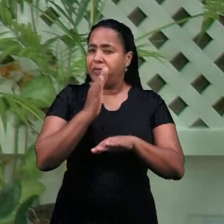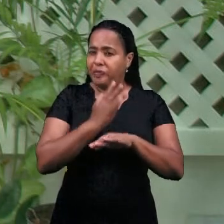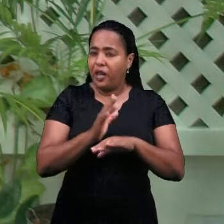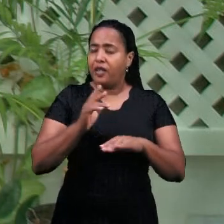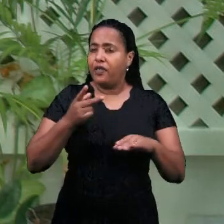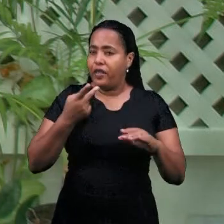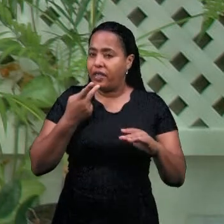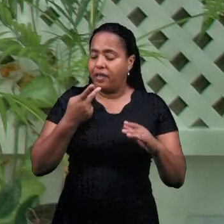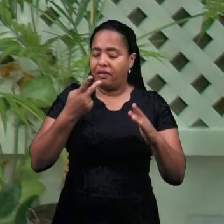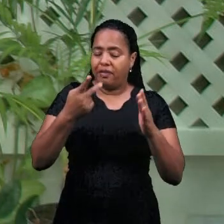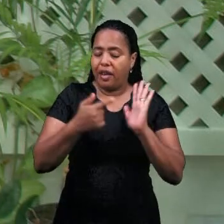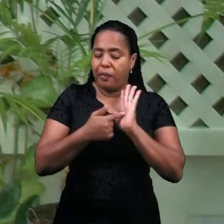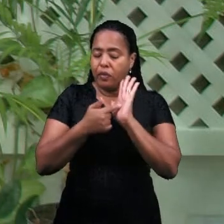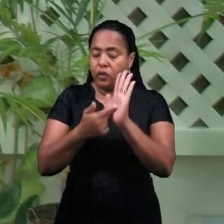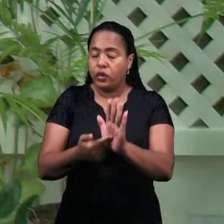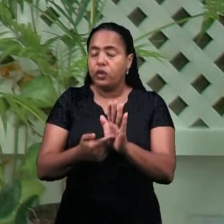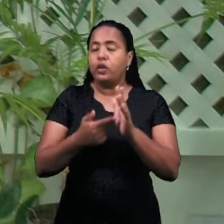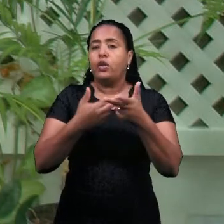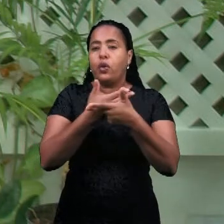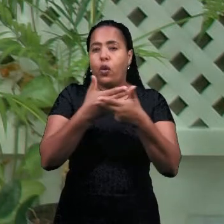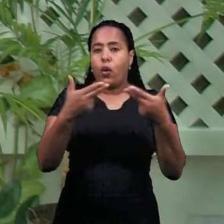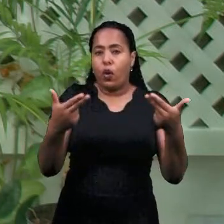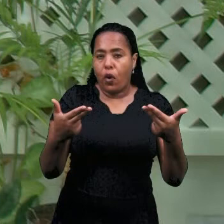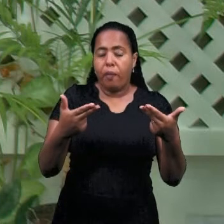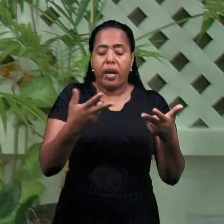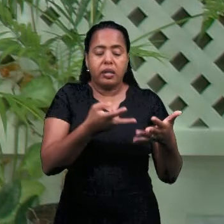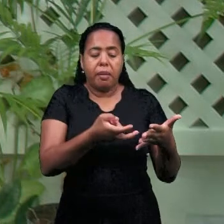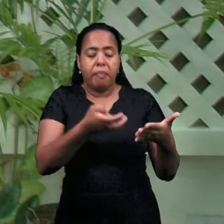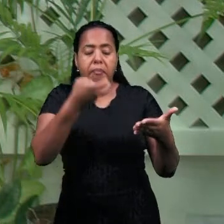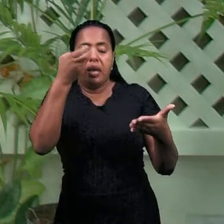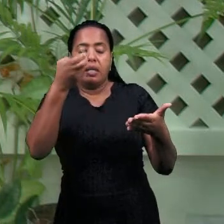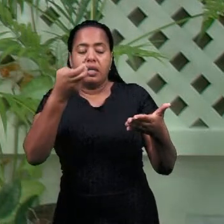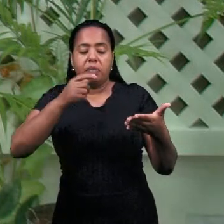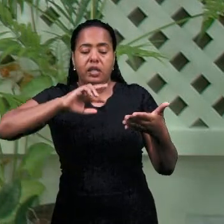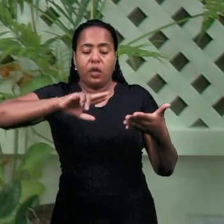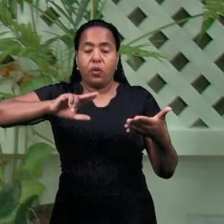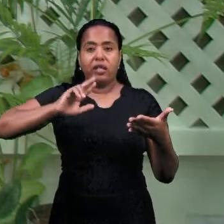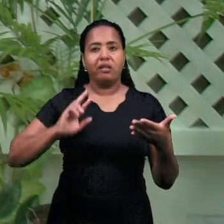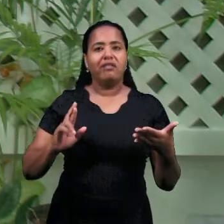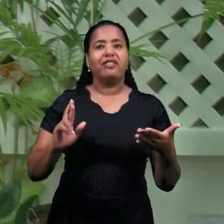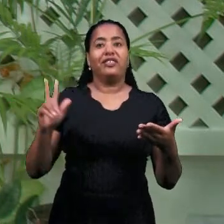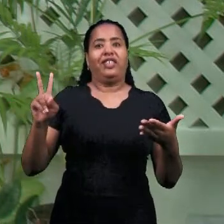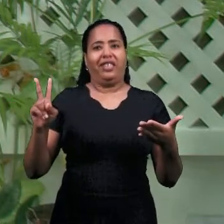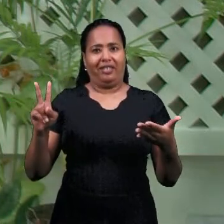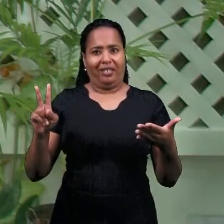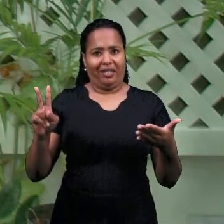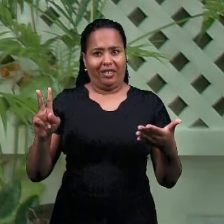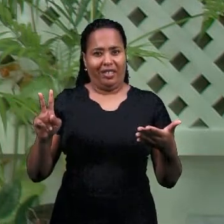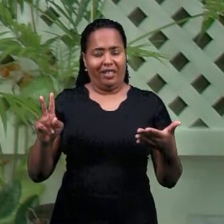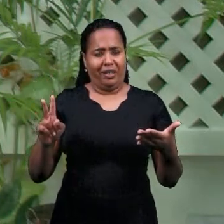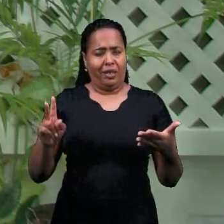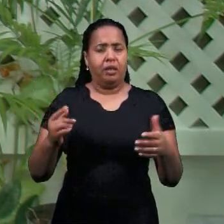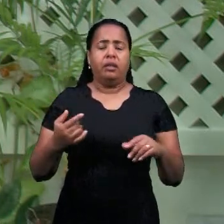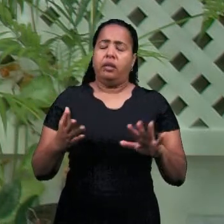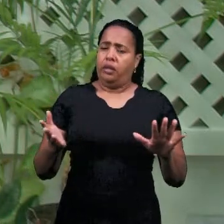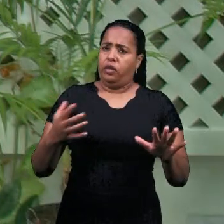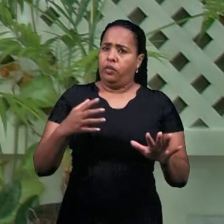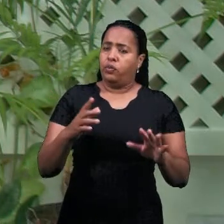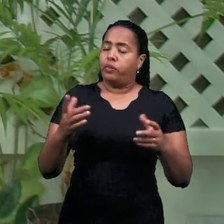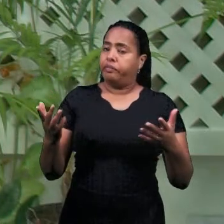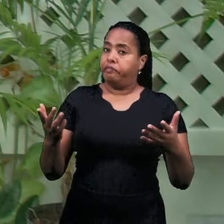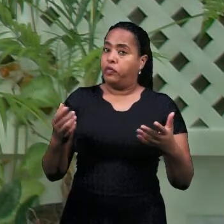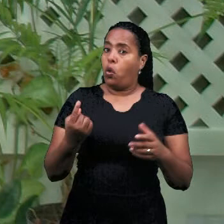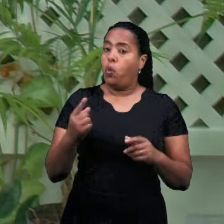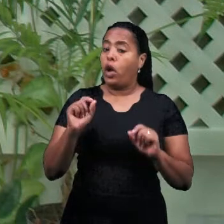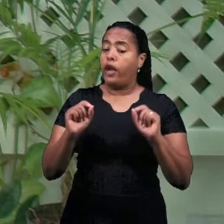tu commences à voir d'autres choses que tu ne vois pas aujourd'hui. Donc, une chose, c'est de s'asseoir dans un banc. On arrive